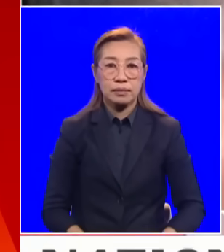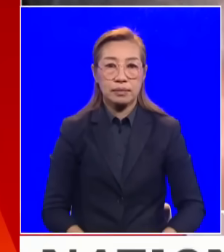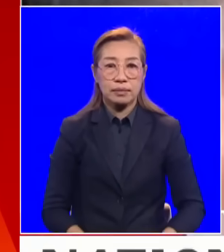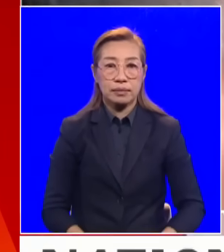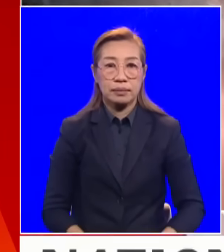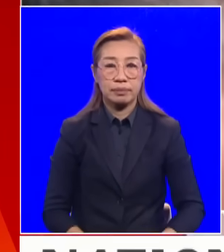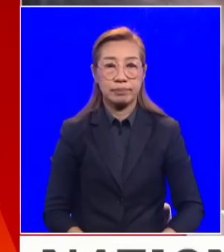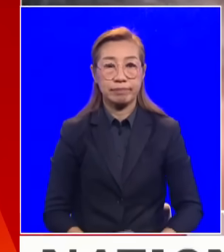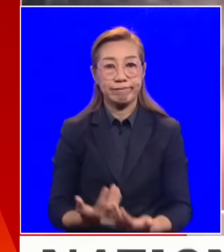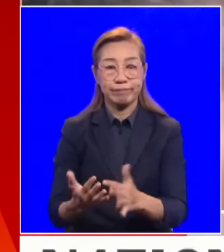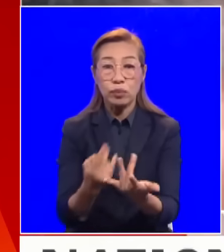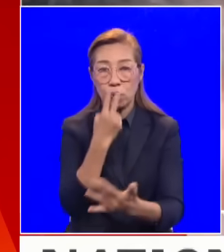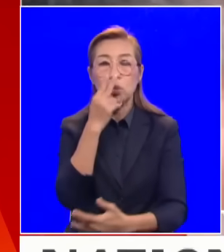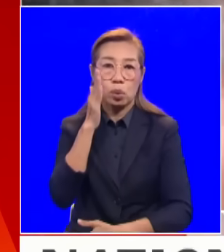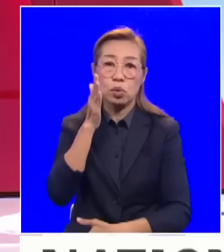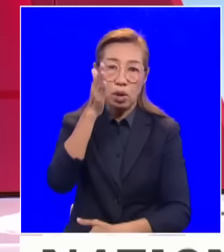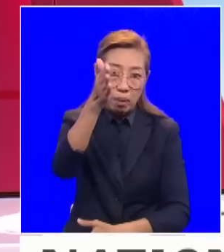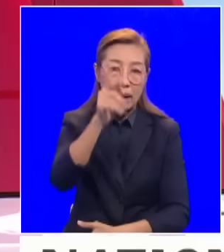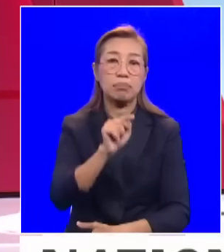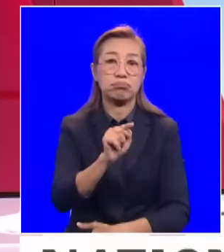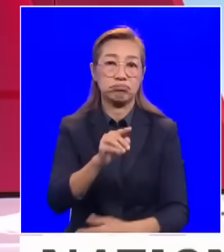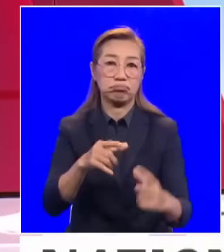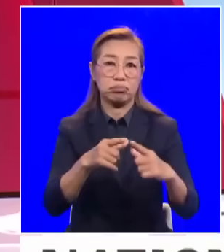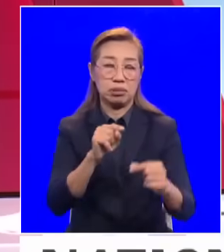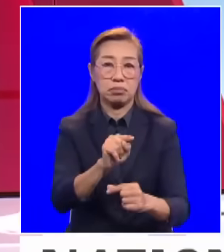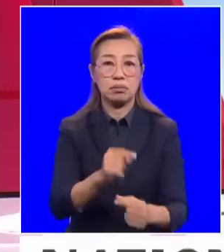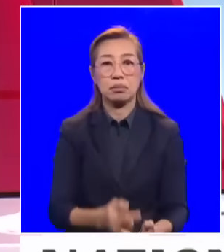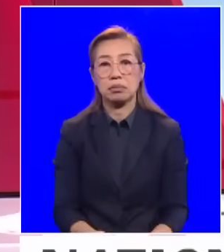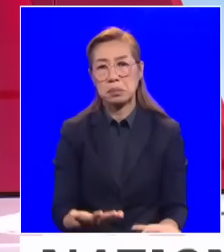คราวนี้เดี๋ยวต้องติดตามกันต่อนะครับท่านผู้ชมครับก็ยัง